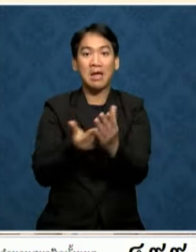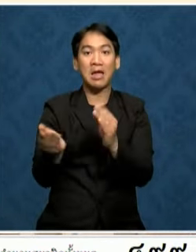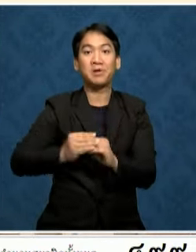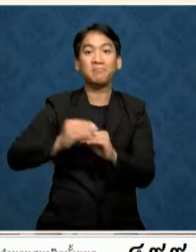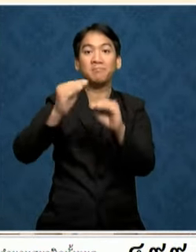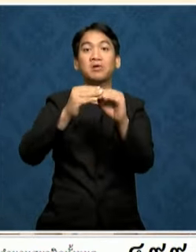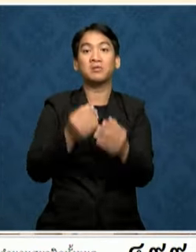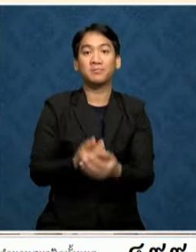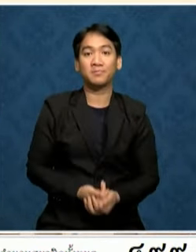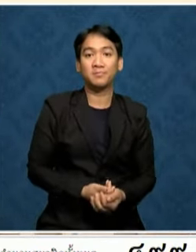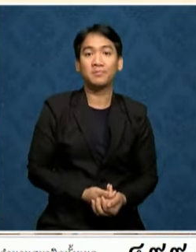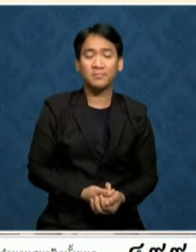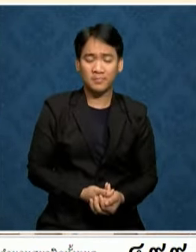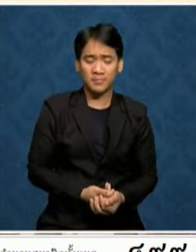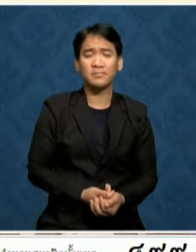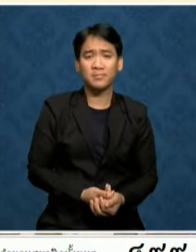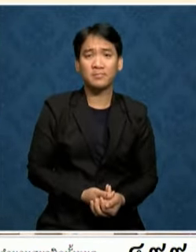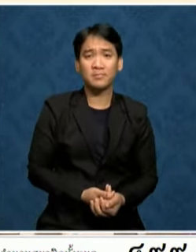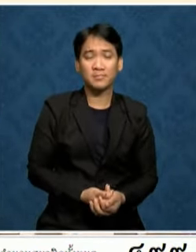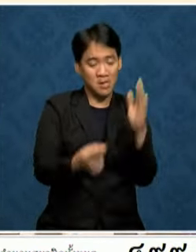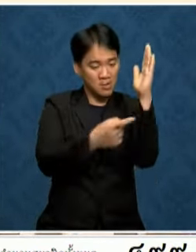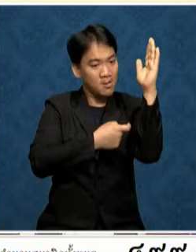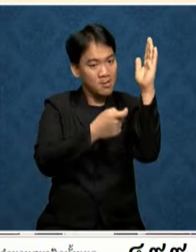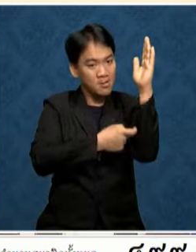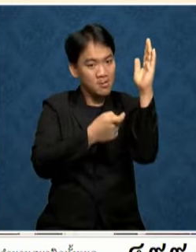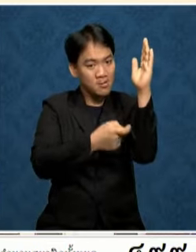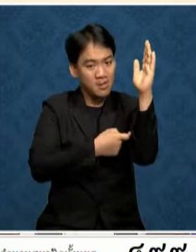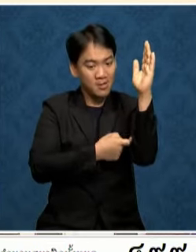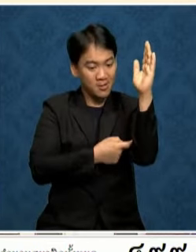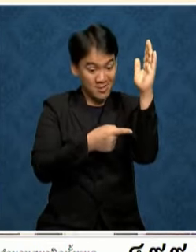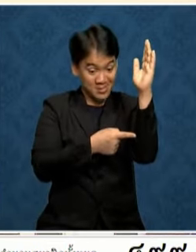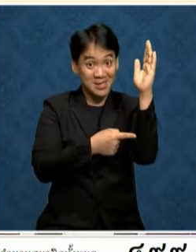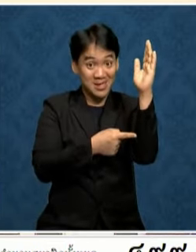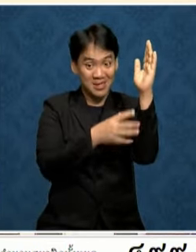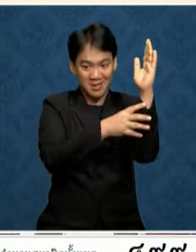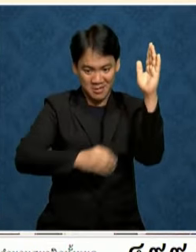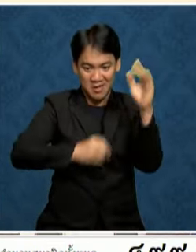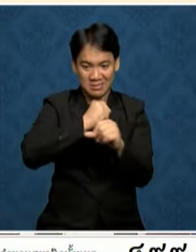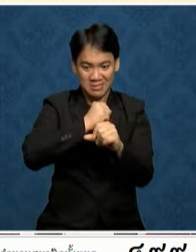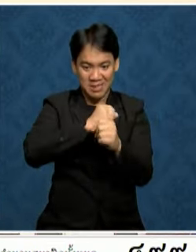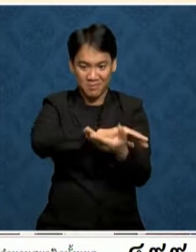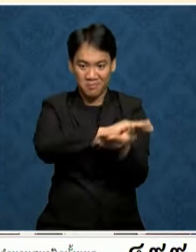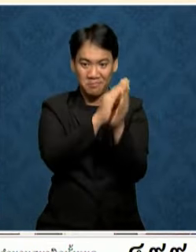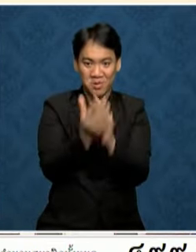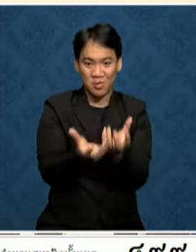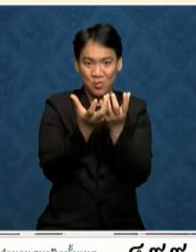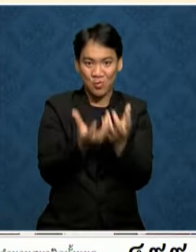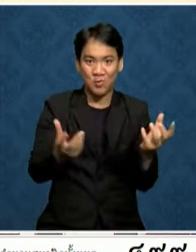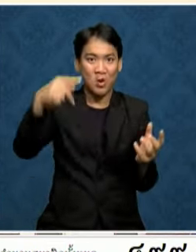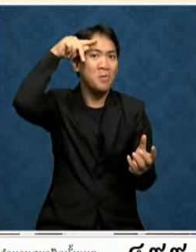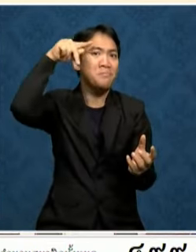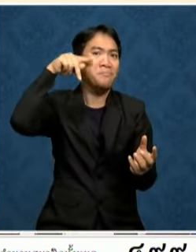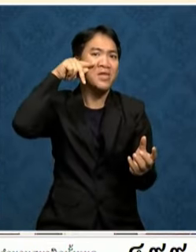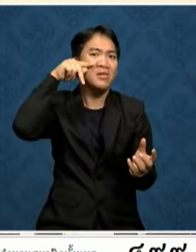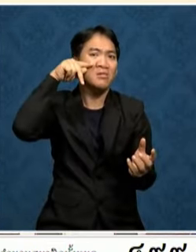ผิดนะครับต่อเนื่องจากยางธรรมชาติที่เอาไปทำเซ็กทอยแต่ไอ้สื่อลามกนี่นะฮะ